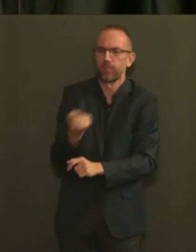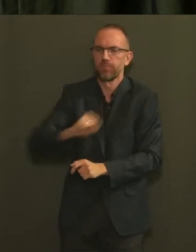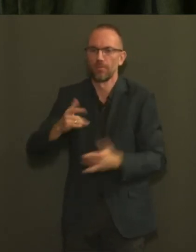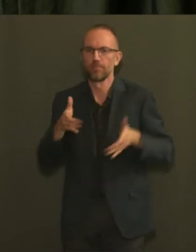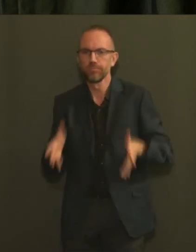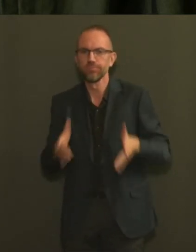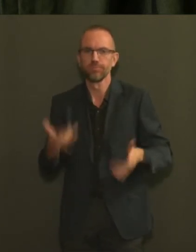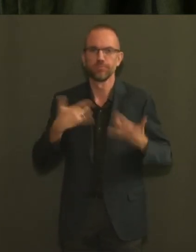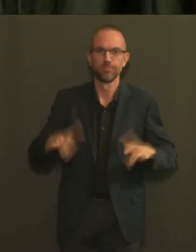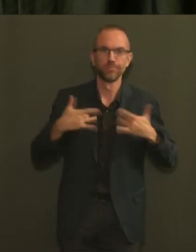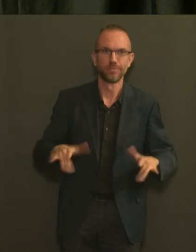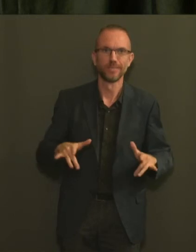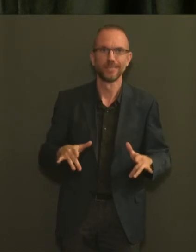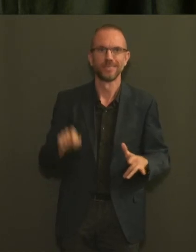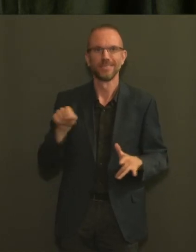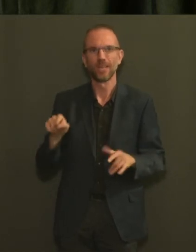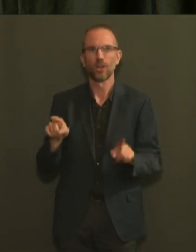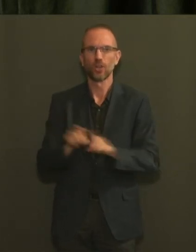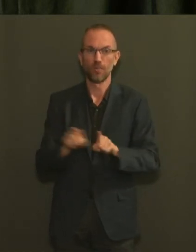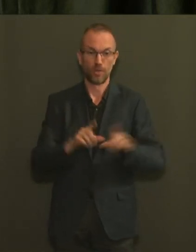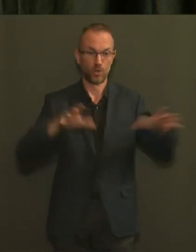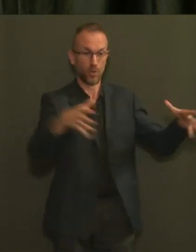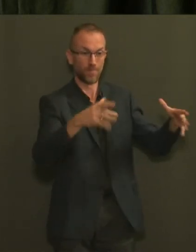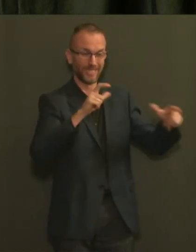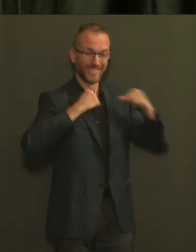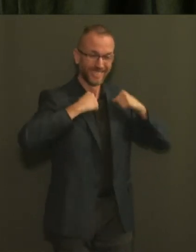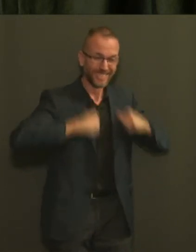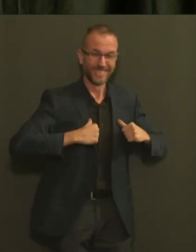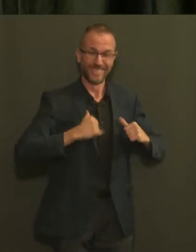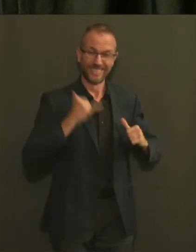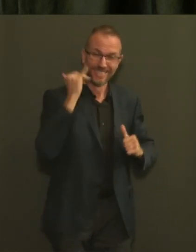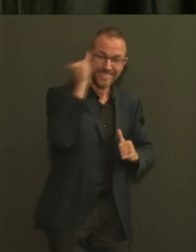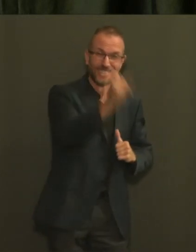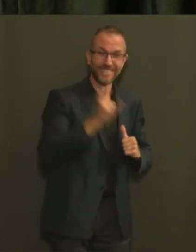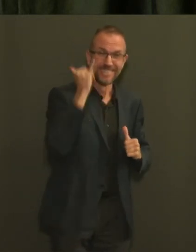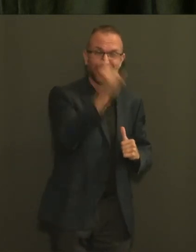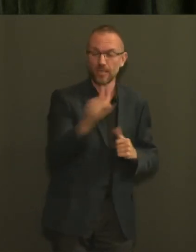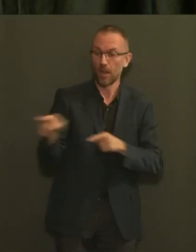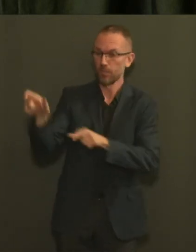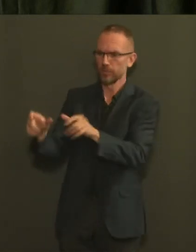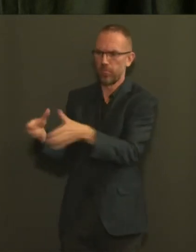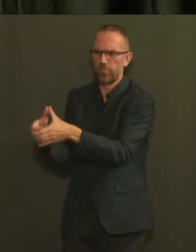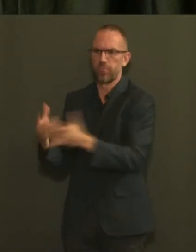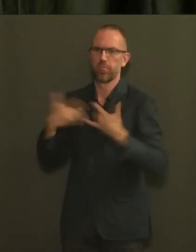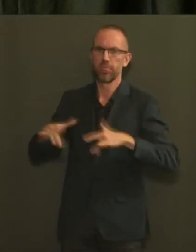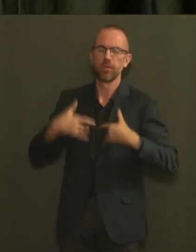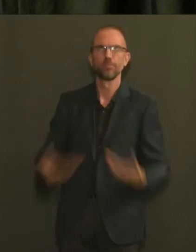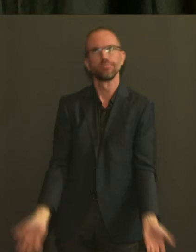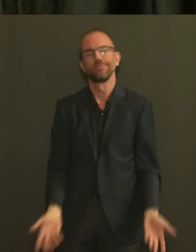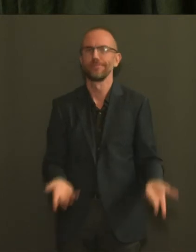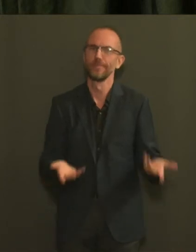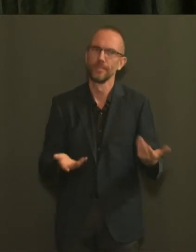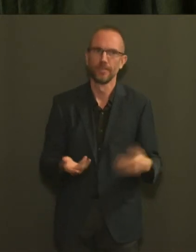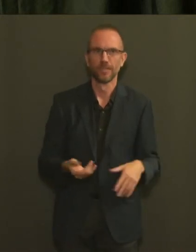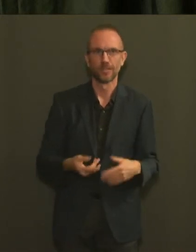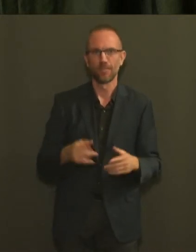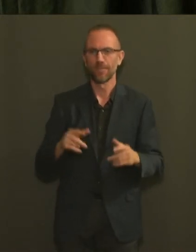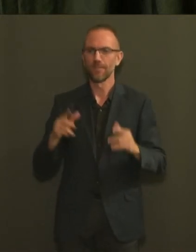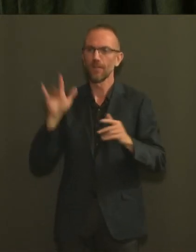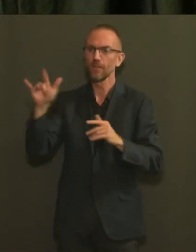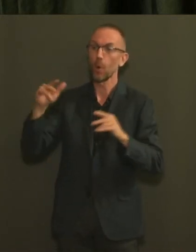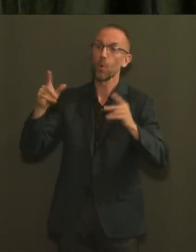concédés par tous comme en témoignent les dénommés loc dong partys qu'on comprenne bien une langue bonne partie